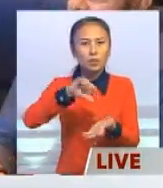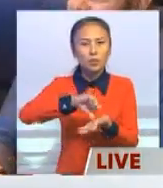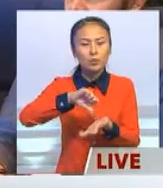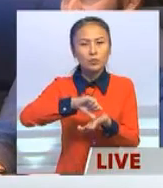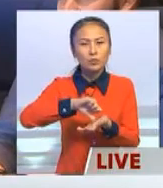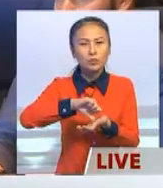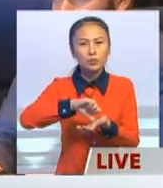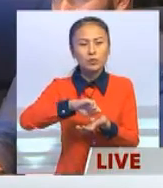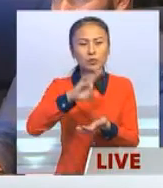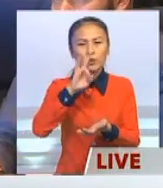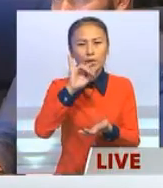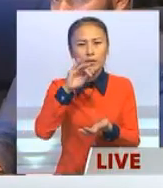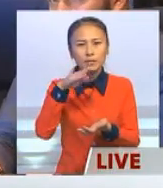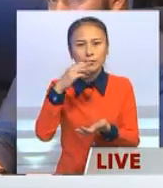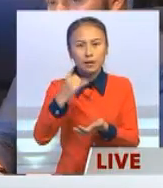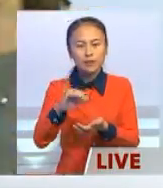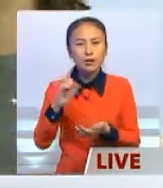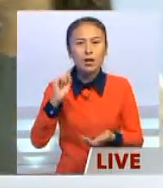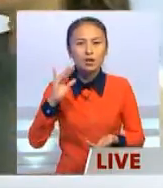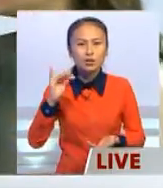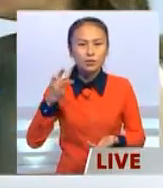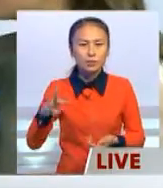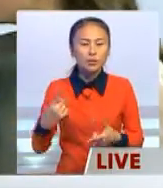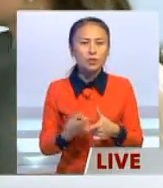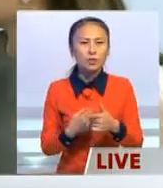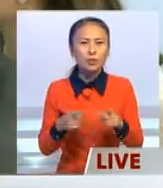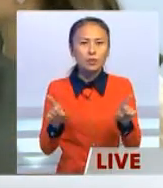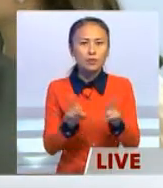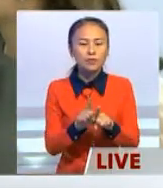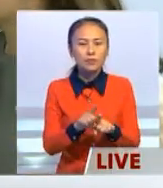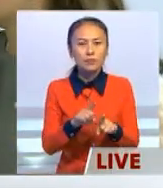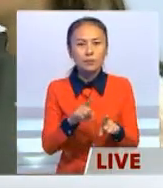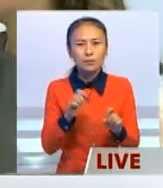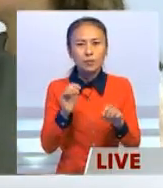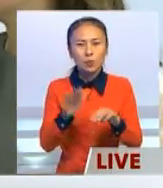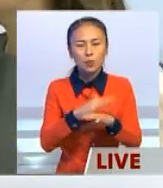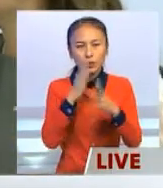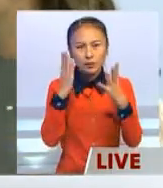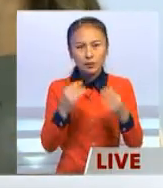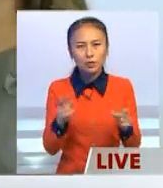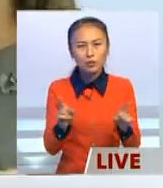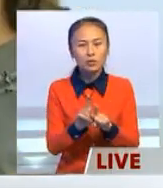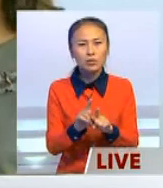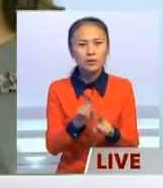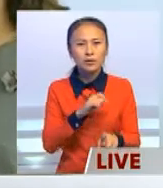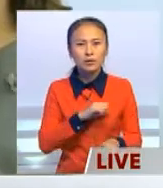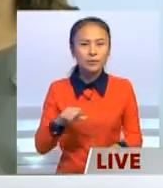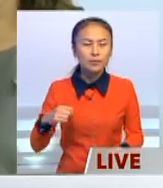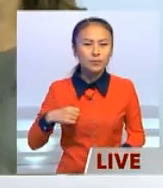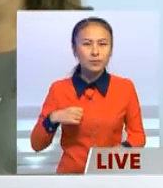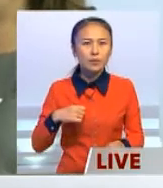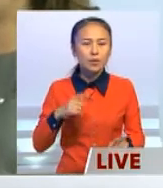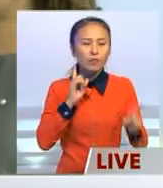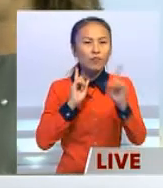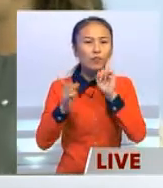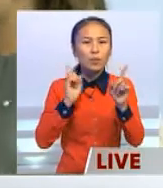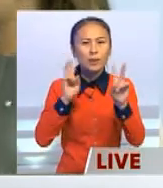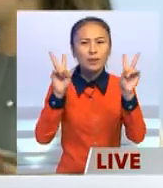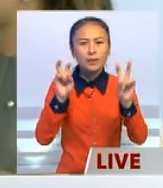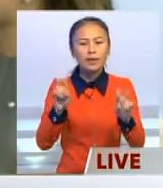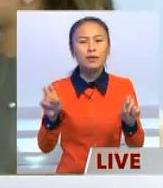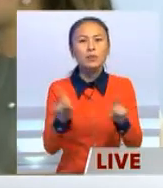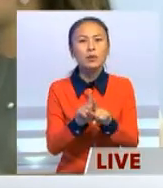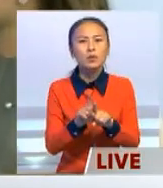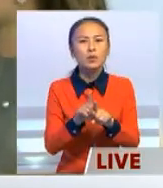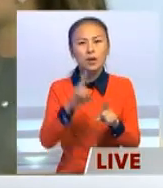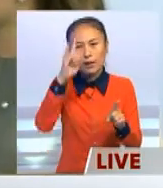қатысушысы Нартай Әшім Мұрза тұр. Нартай Мұрза, қайырлы күн деймін. Енді бүгінгі форумның тақырыбы